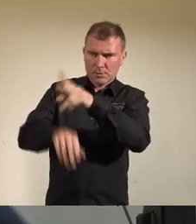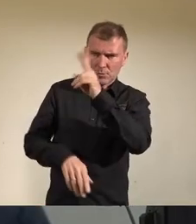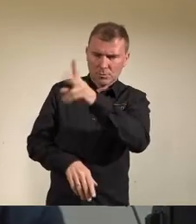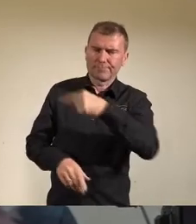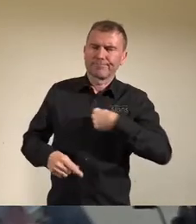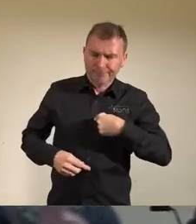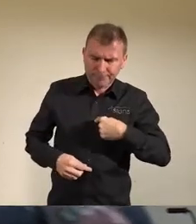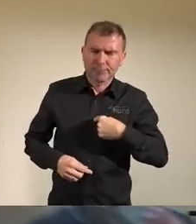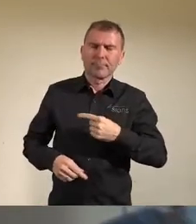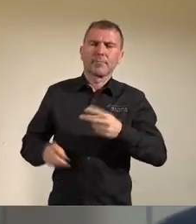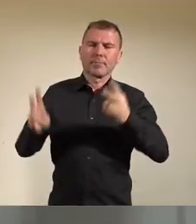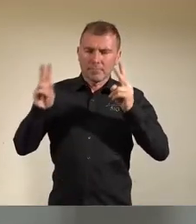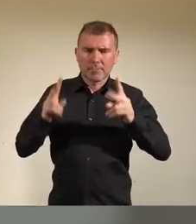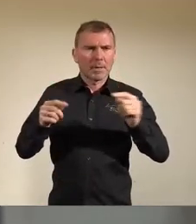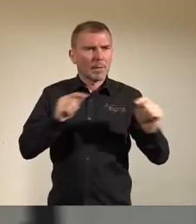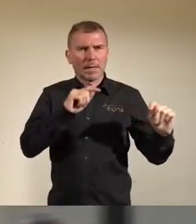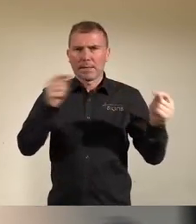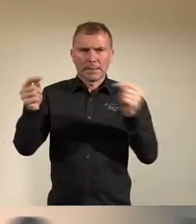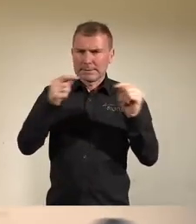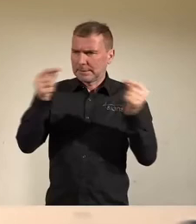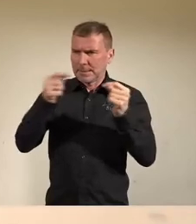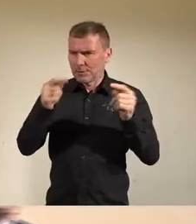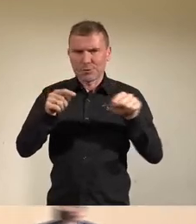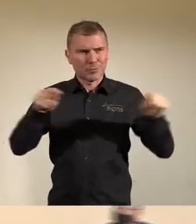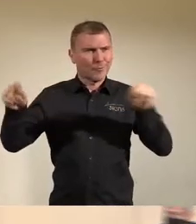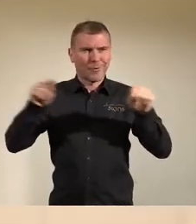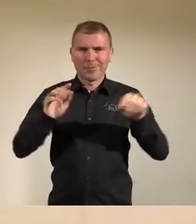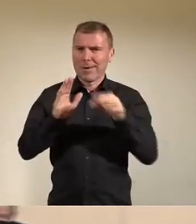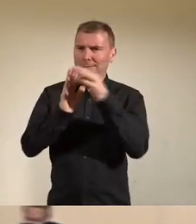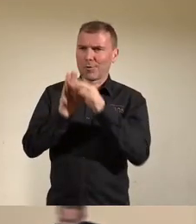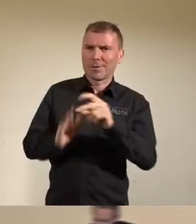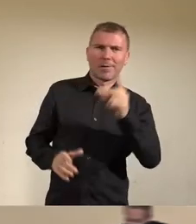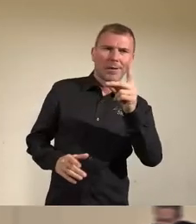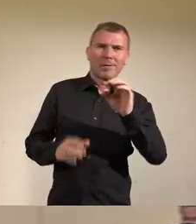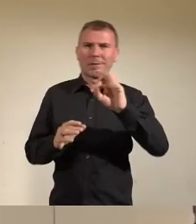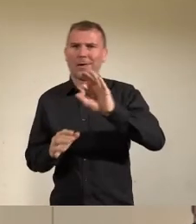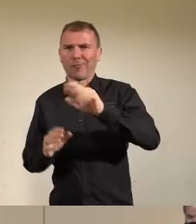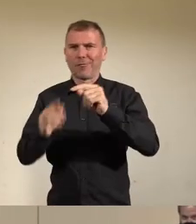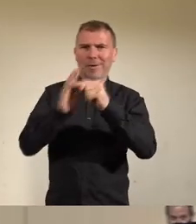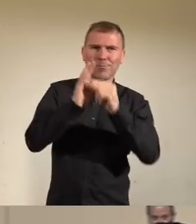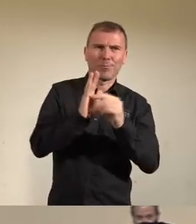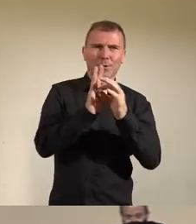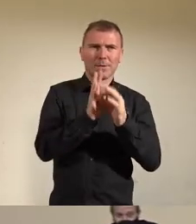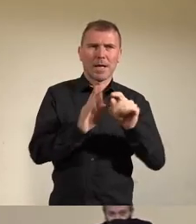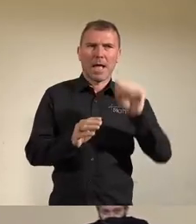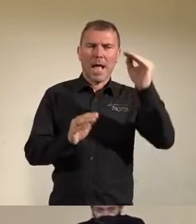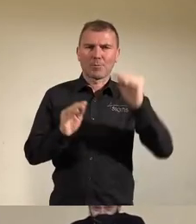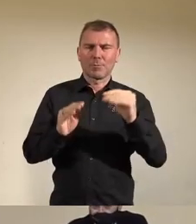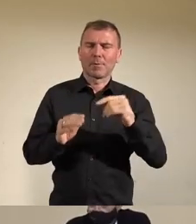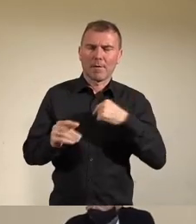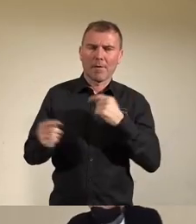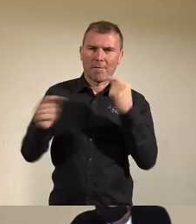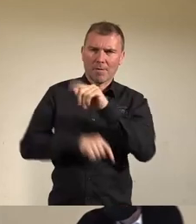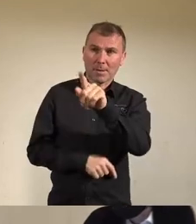jetzt wirklich bei dem ganzen wunderbaren Diskussion über diesen punktweise Abstimmung